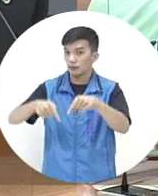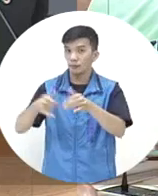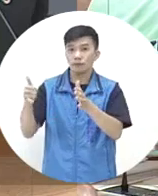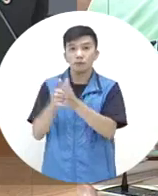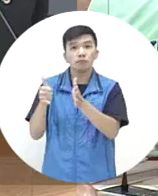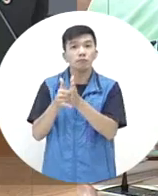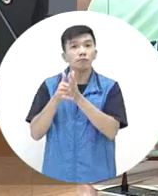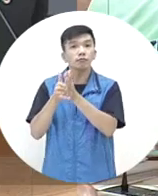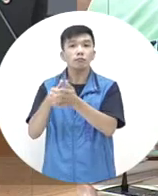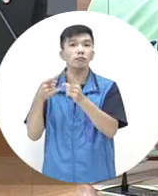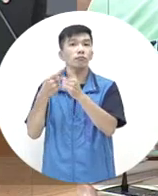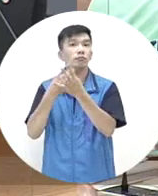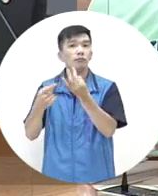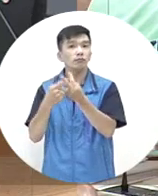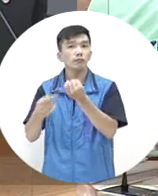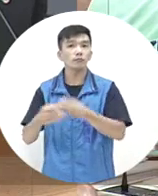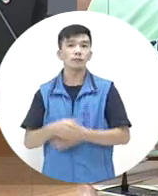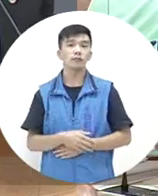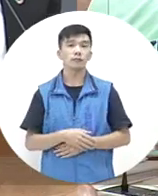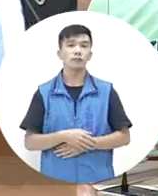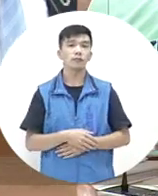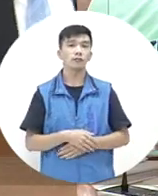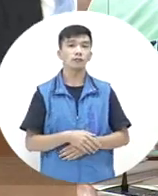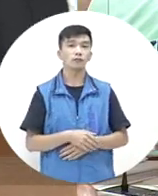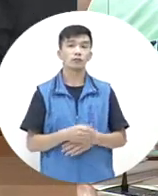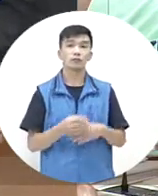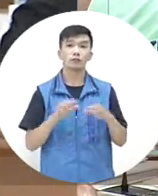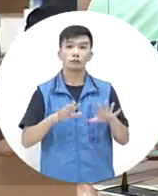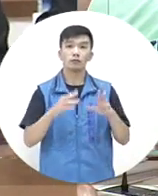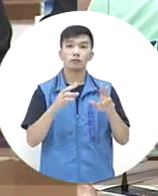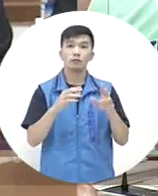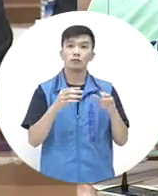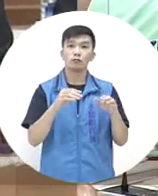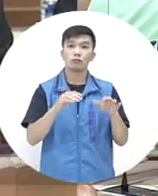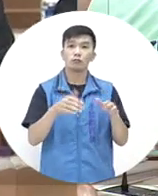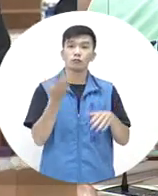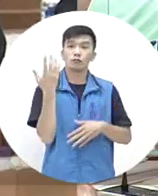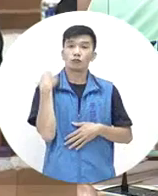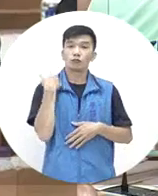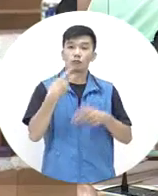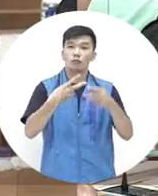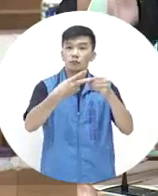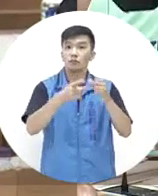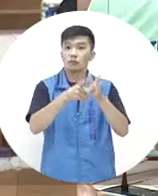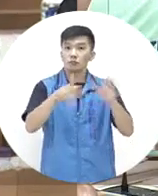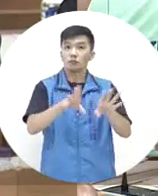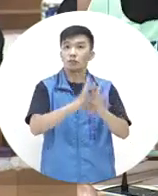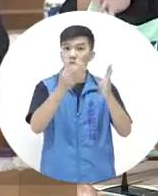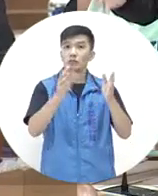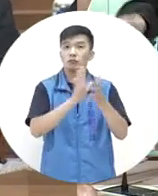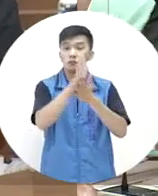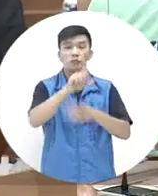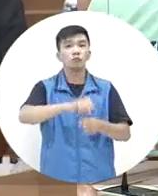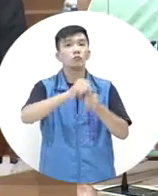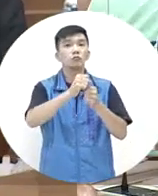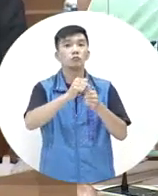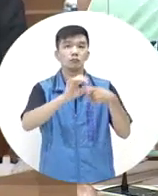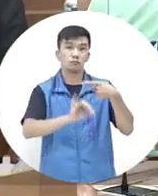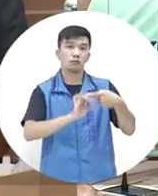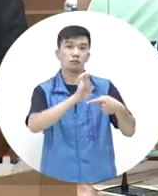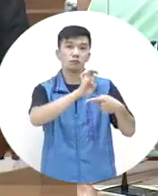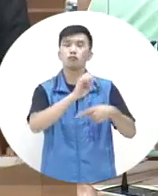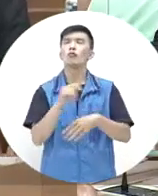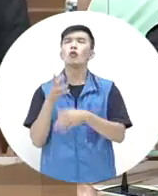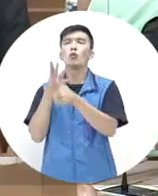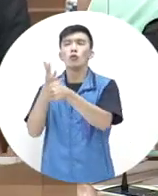目前运量的部分，从这个南海线二期通车以后，就增加了47%。 不是、啊，你跟我讲，当初要盖淡海轻轨的时